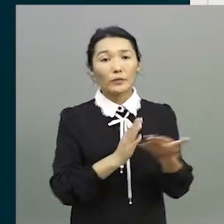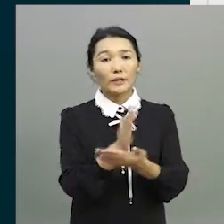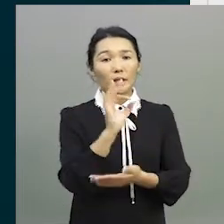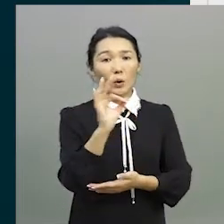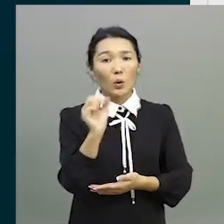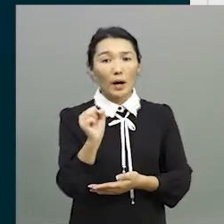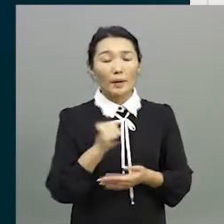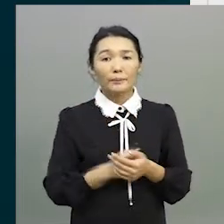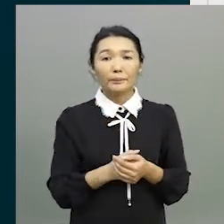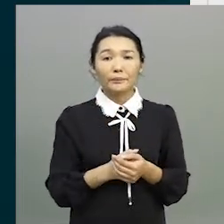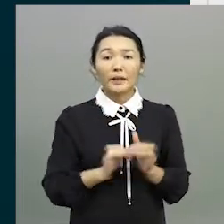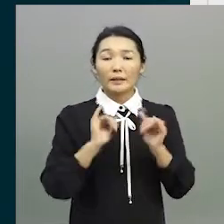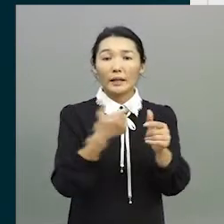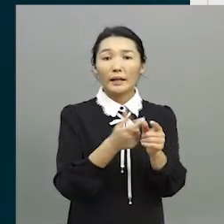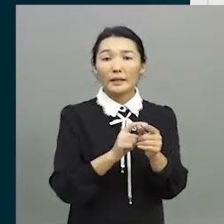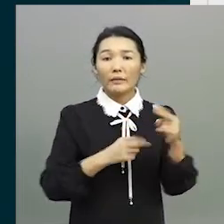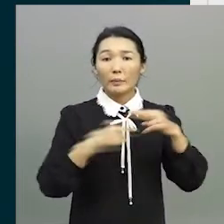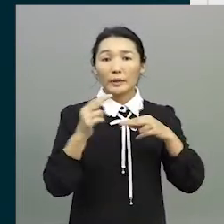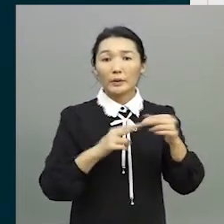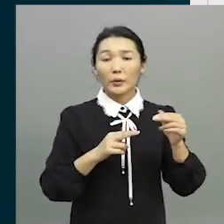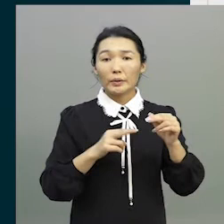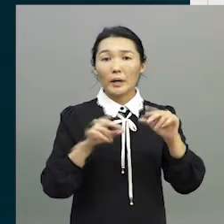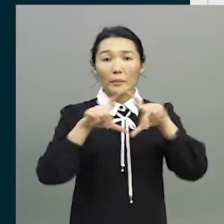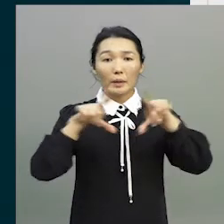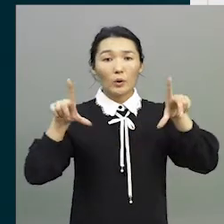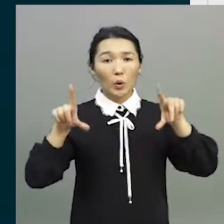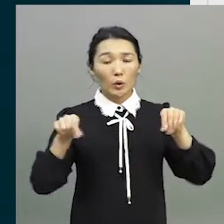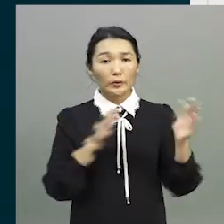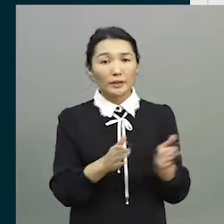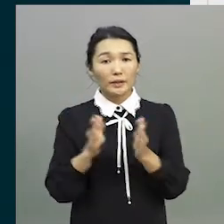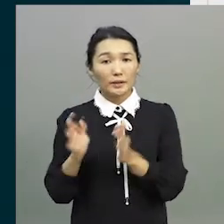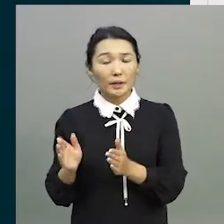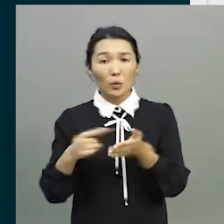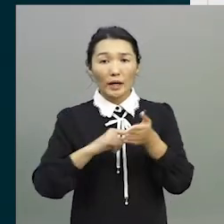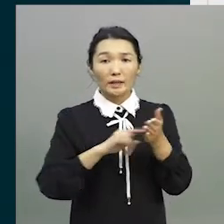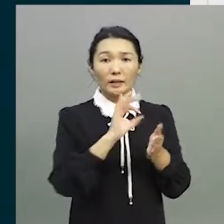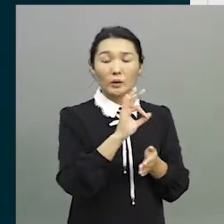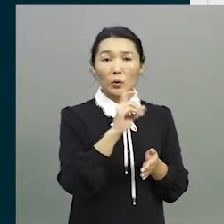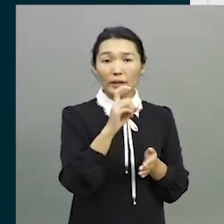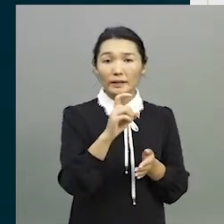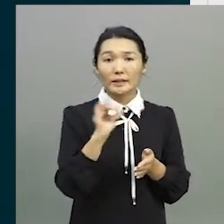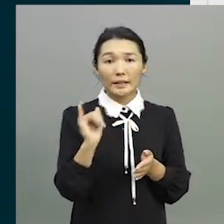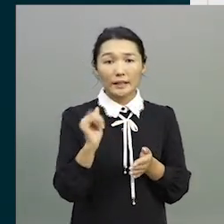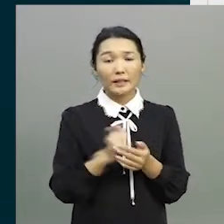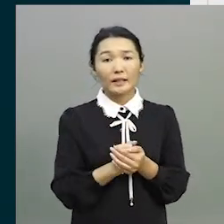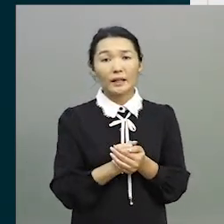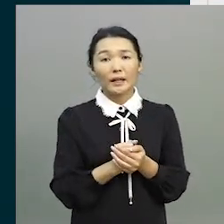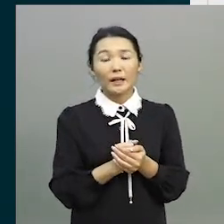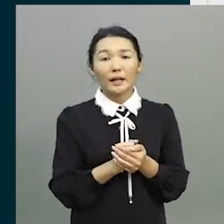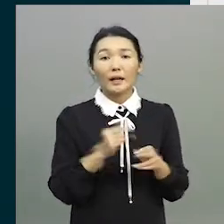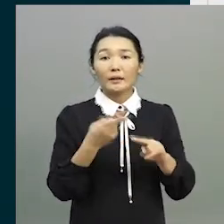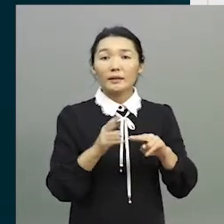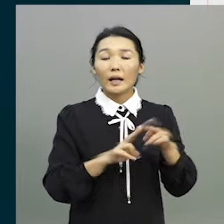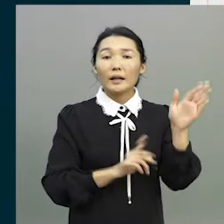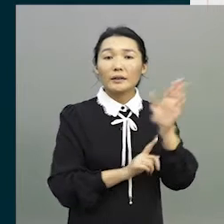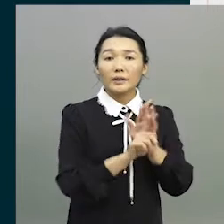для этого построил прямоугольную систему координат x y так как начало вектора u а